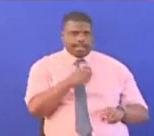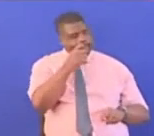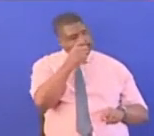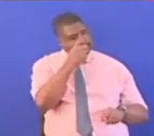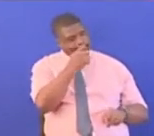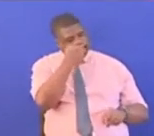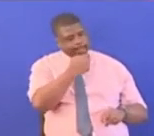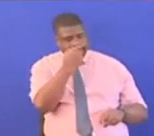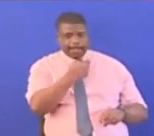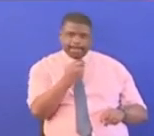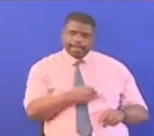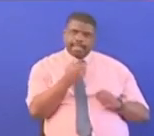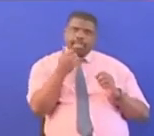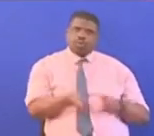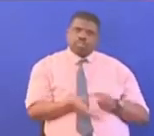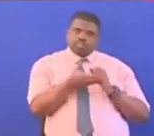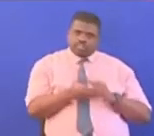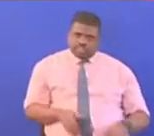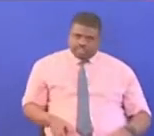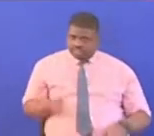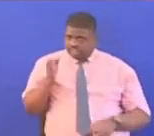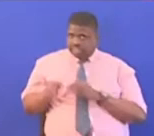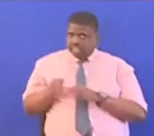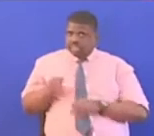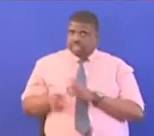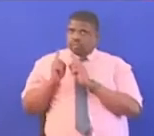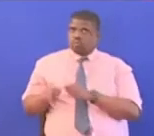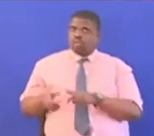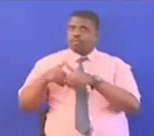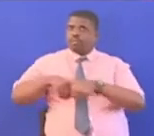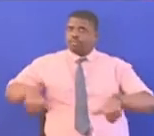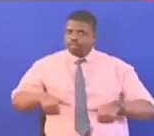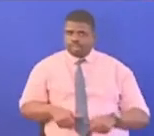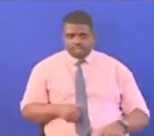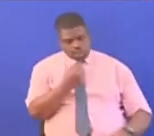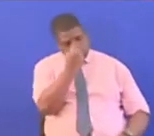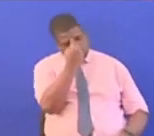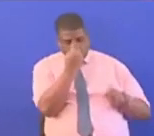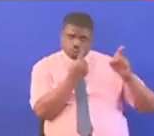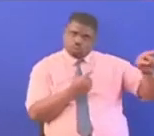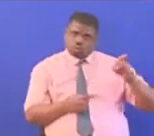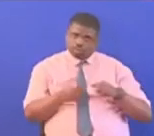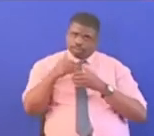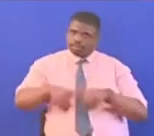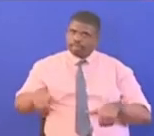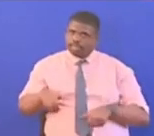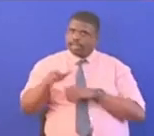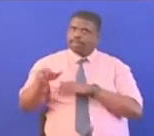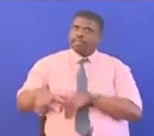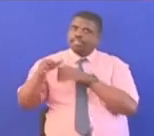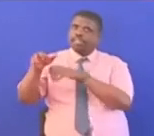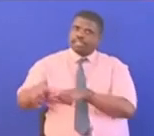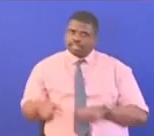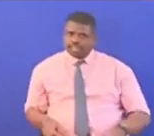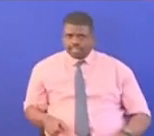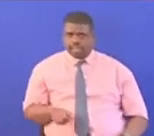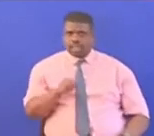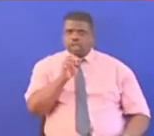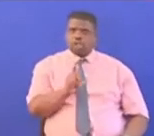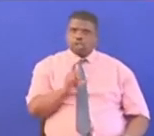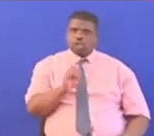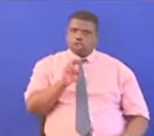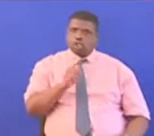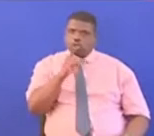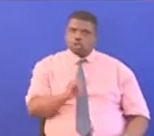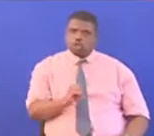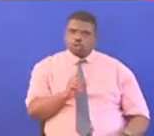awasaidie. Makongoro Nyerere alikuwa sahihi katika swala la mpaka wa Dodoma na mpaka wa mkoa Manyara, kwa maana mpaka wa wilaya Kondoa